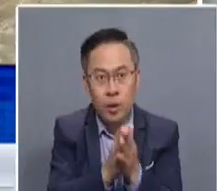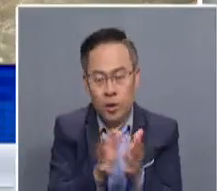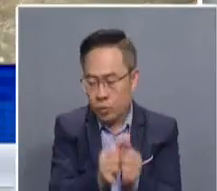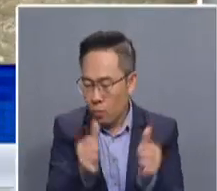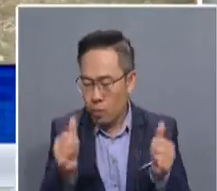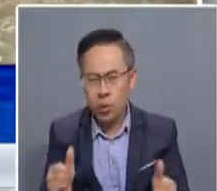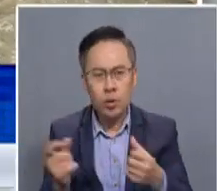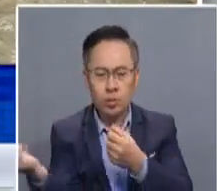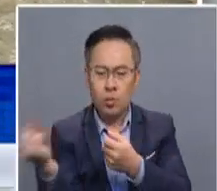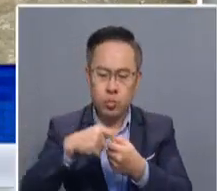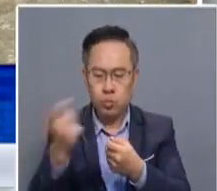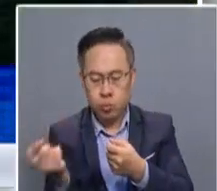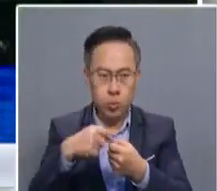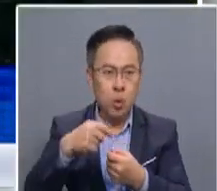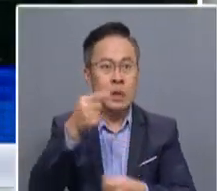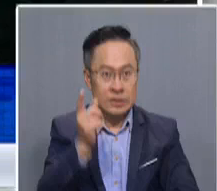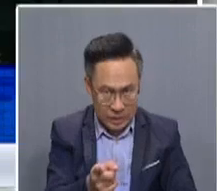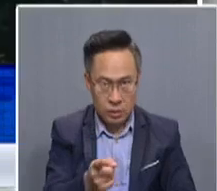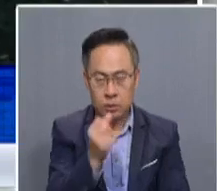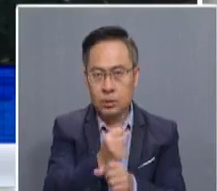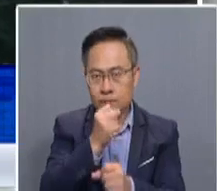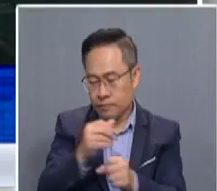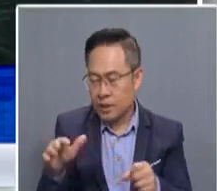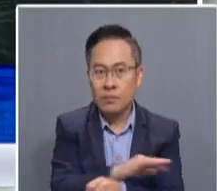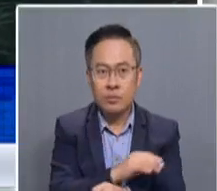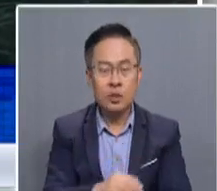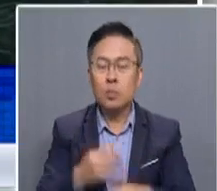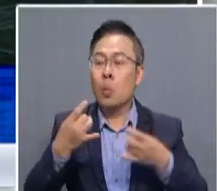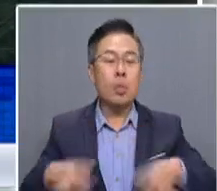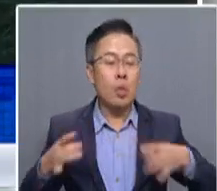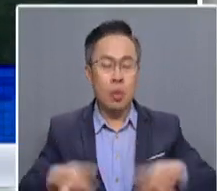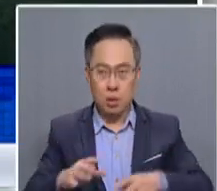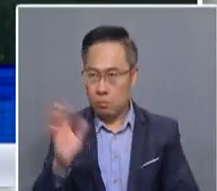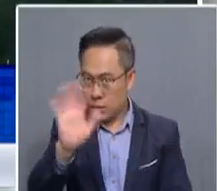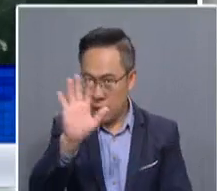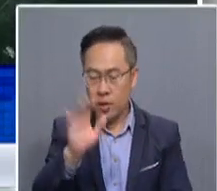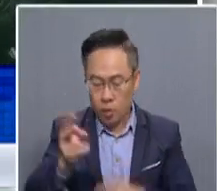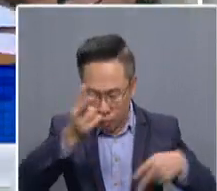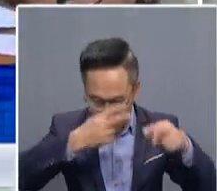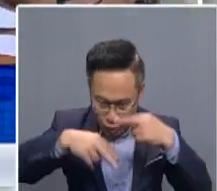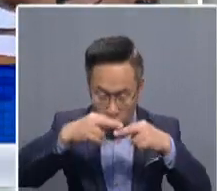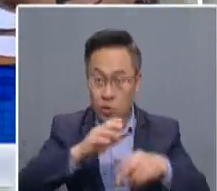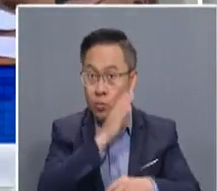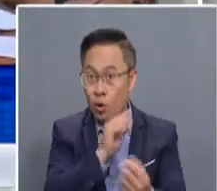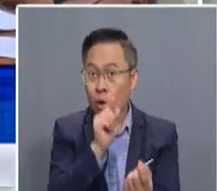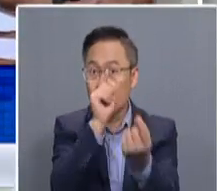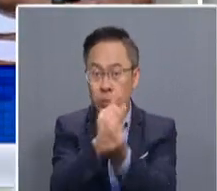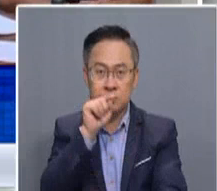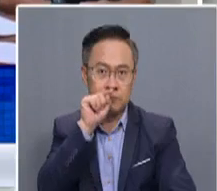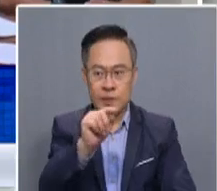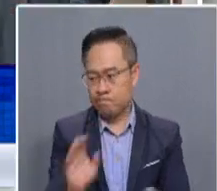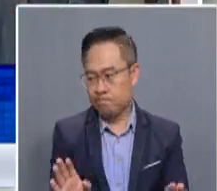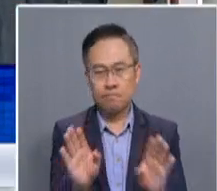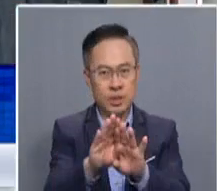ย่างเข้มงวดซึ่งทางเชียงใหม่ก็ได้ปิดไปหลายแห่งแล้วนะครับอันนี้จะต้องมีมาตรการการตรวจสอบกำกับโดยเฉพาะสถานบันเทิงตอนกลางคืน